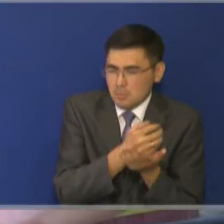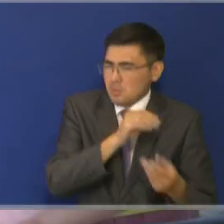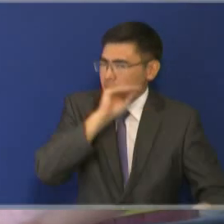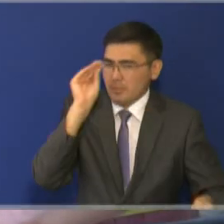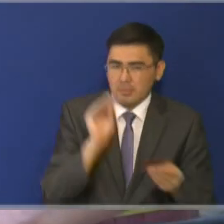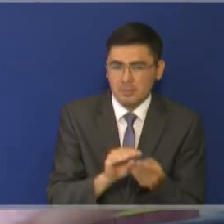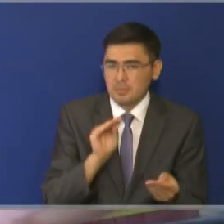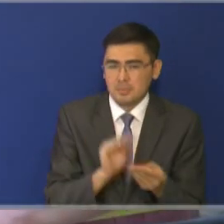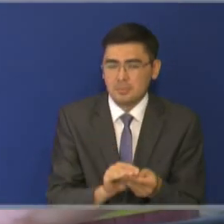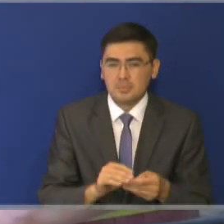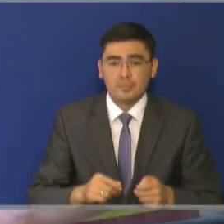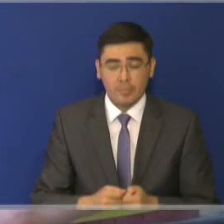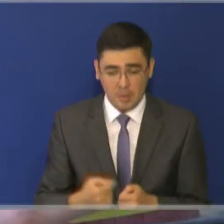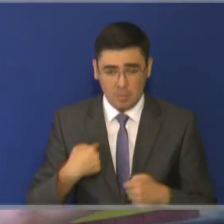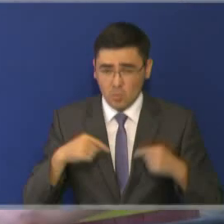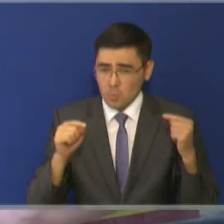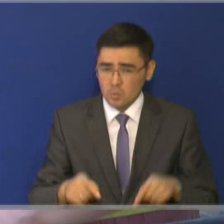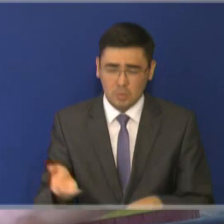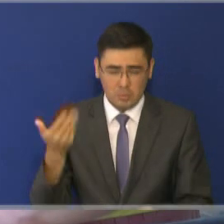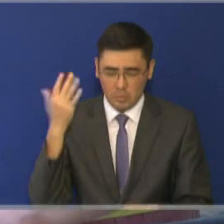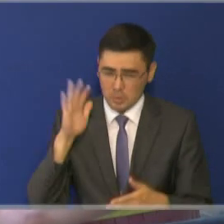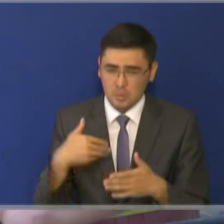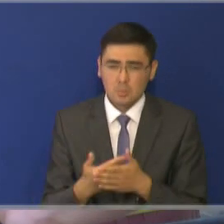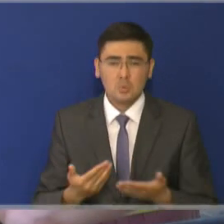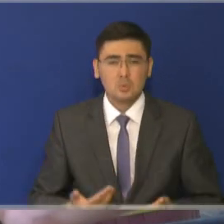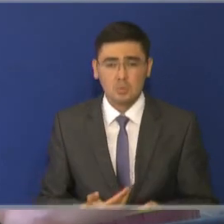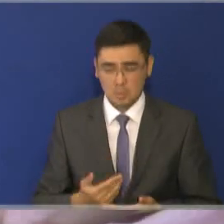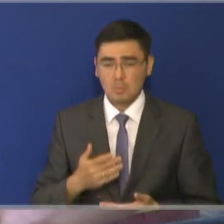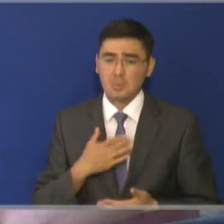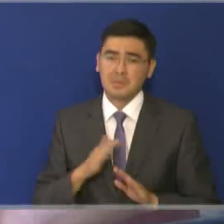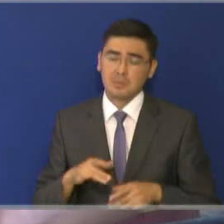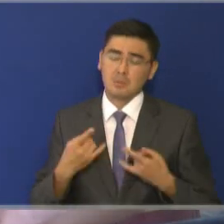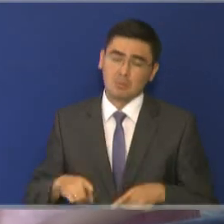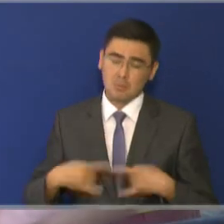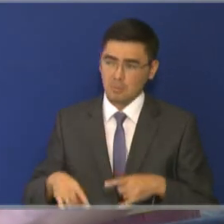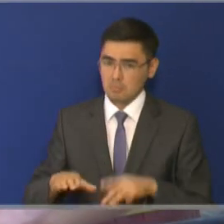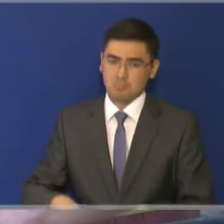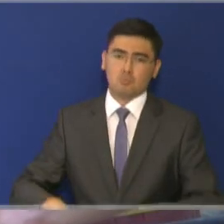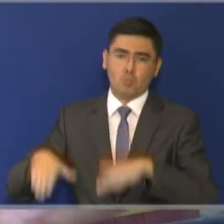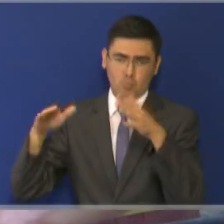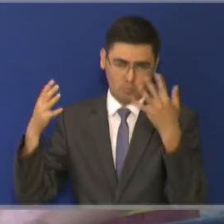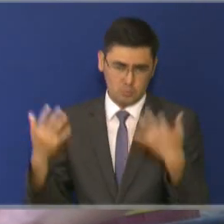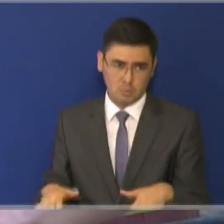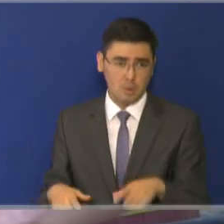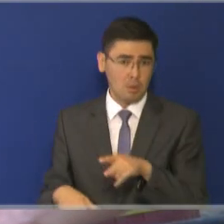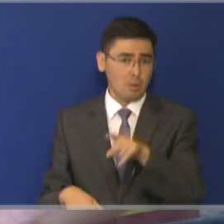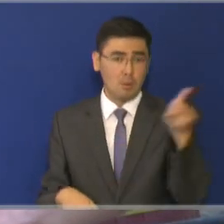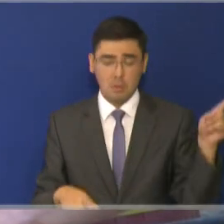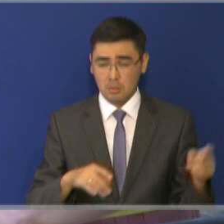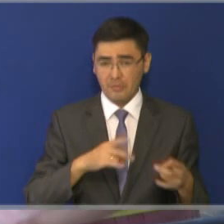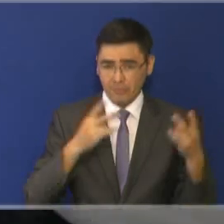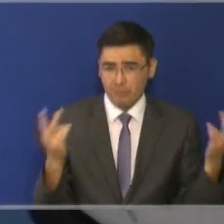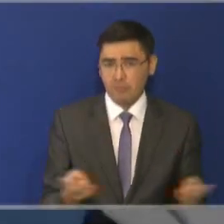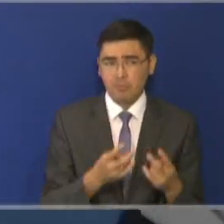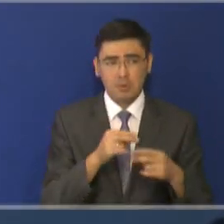Бұл үйде көп жылдан бері тұрып келеміз. Балаларымыз дүниеге келіп ер жетті. Бірақ баяғы жартас, сол жартас мәселе әлі күнге дейін шешілмей